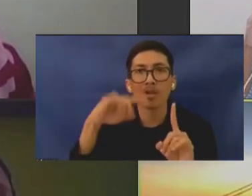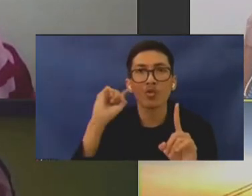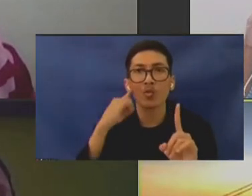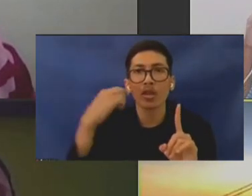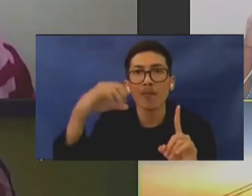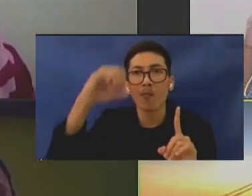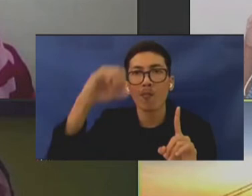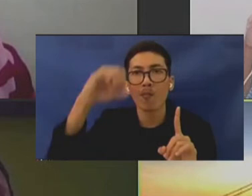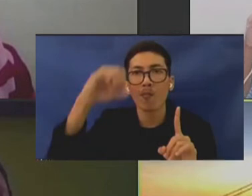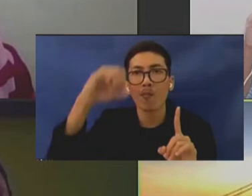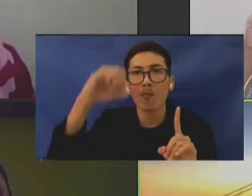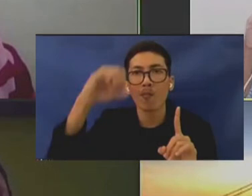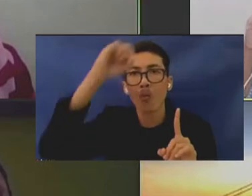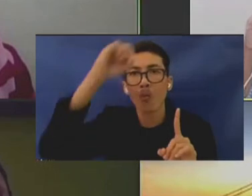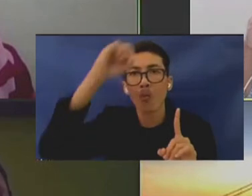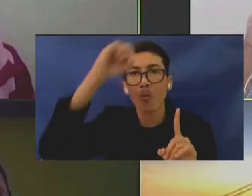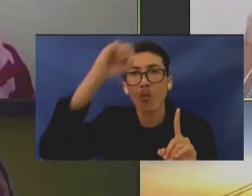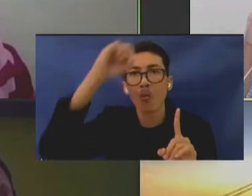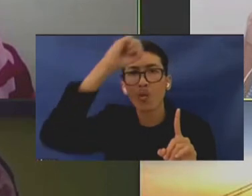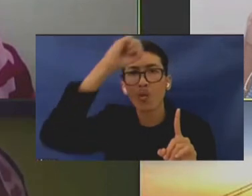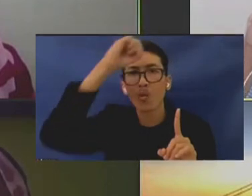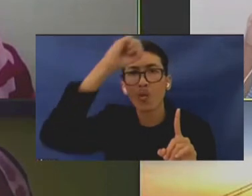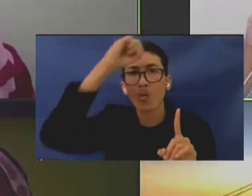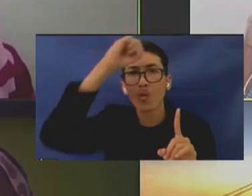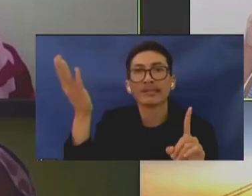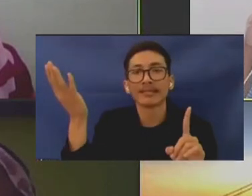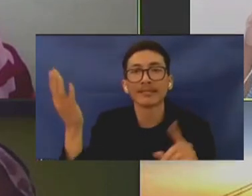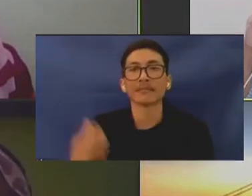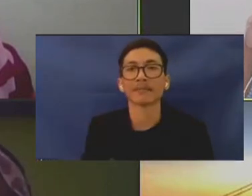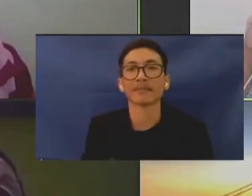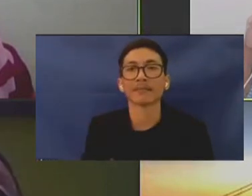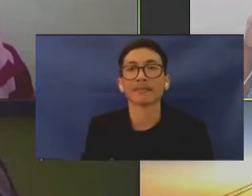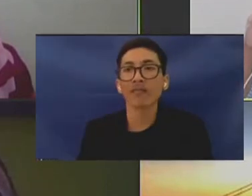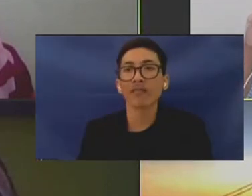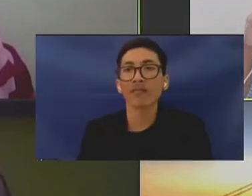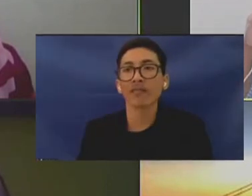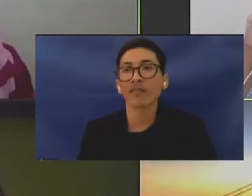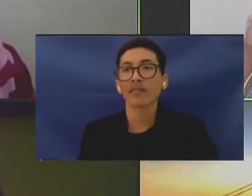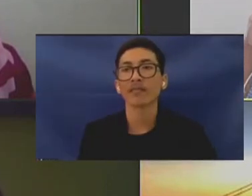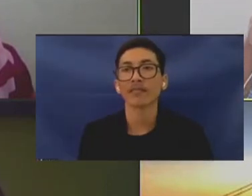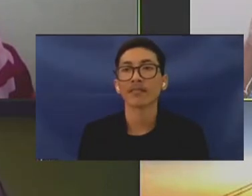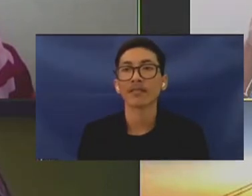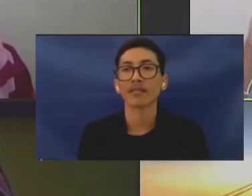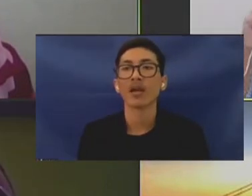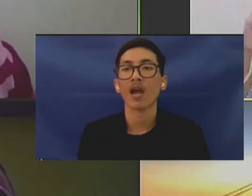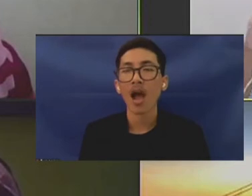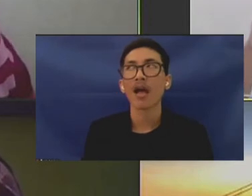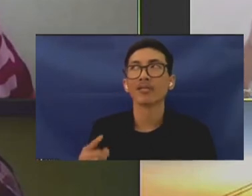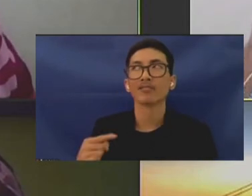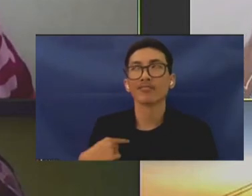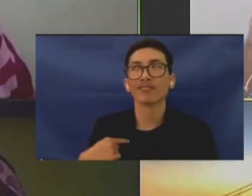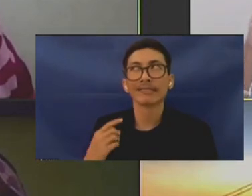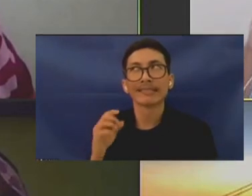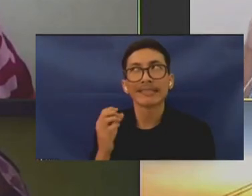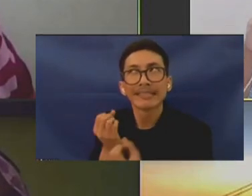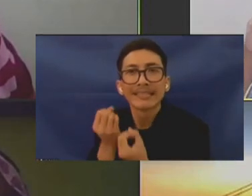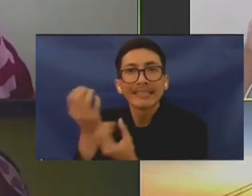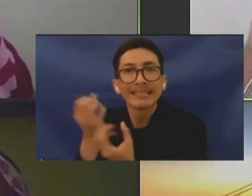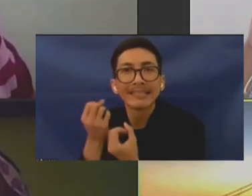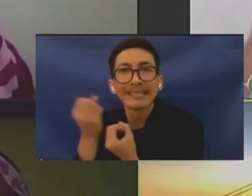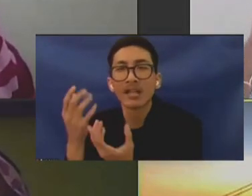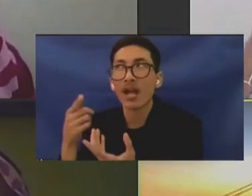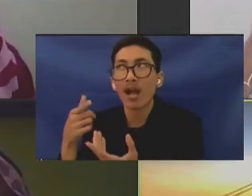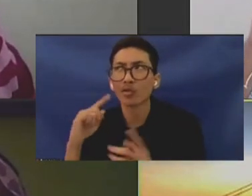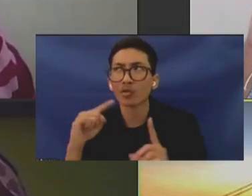yang saya sama teman-teman berusaha untuk perjuangkan gitu, menghapus stigma bahwa tuli itu bodoh